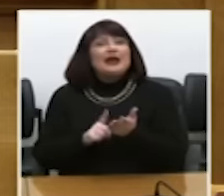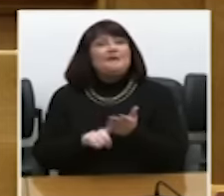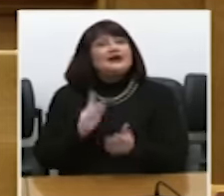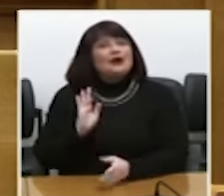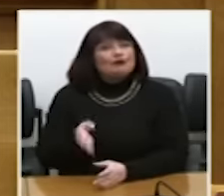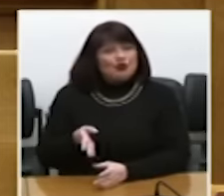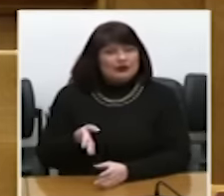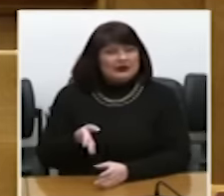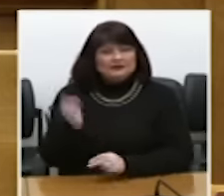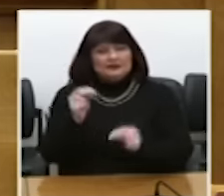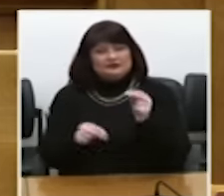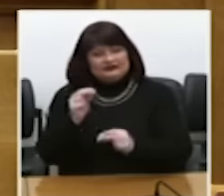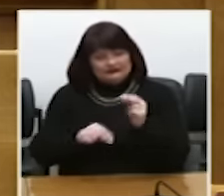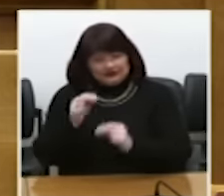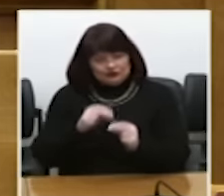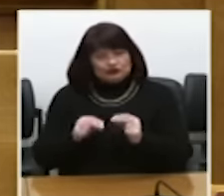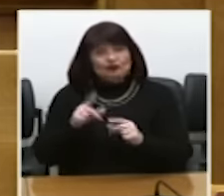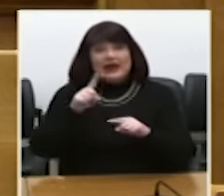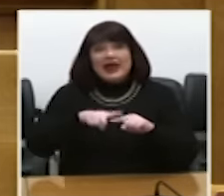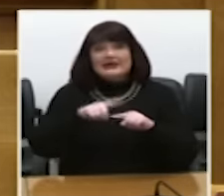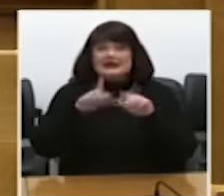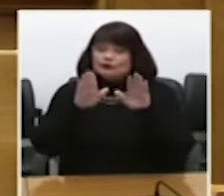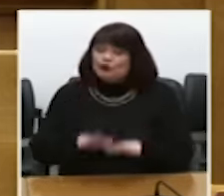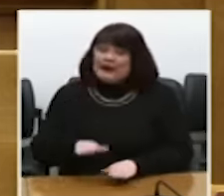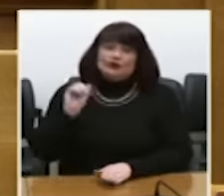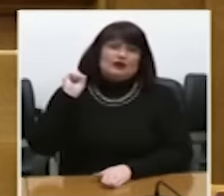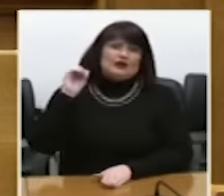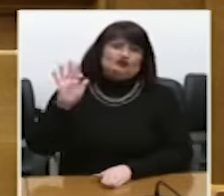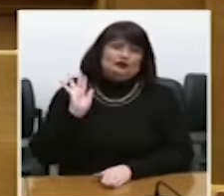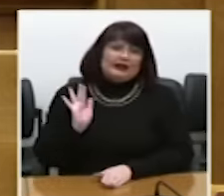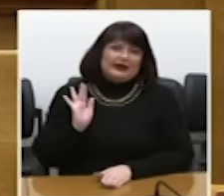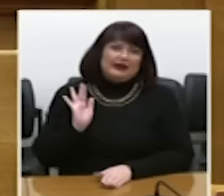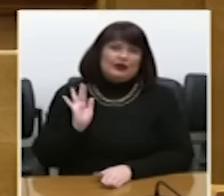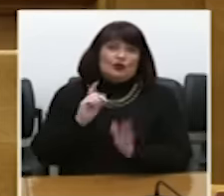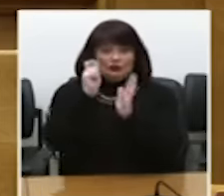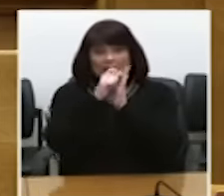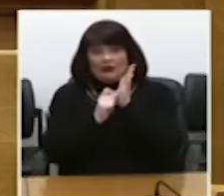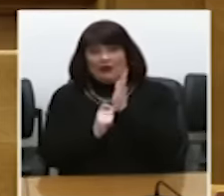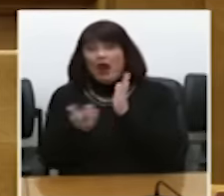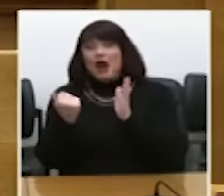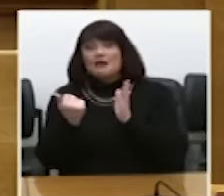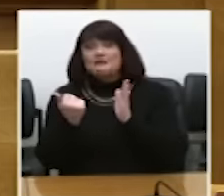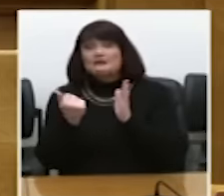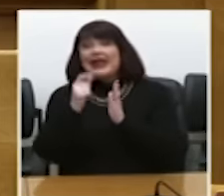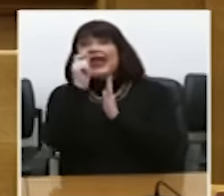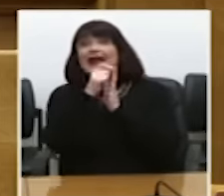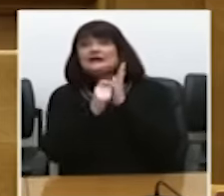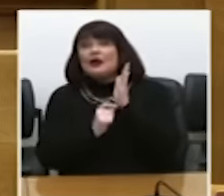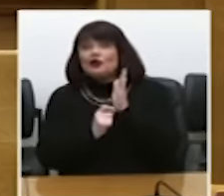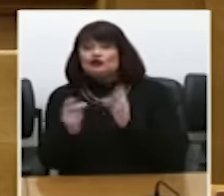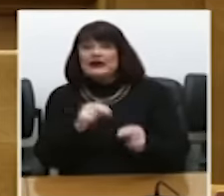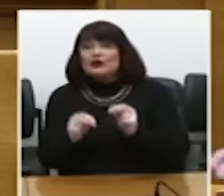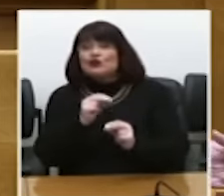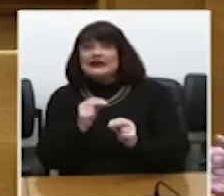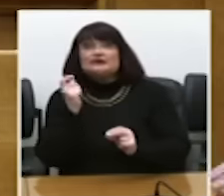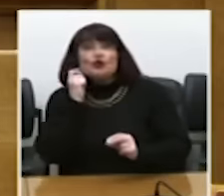να ψηφίζουν και οι Έλληνες του εξωτερικού που δεν είναι εγγεγραμμένοι στους εκλογικούς καταλόγους.